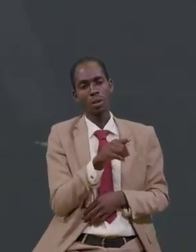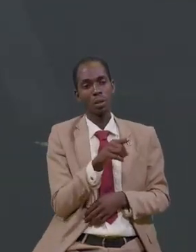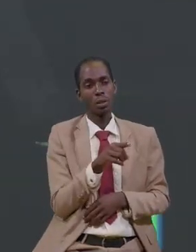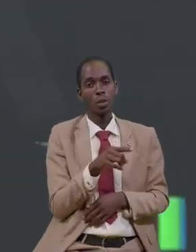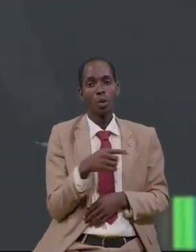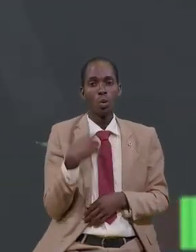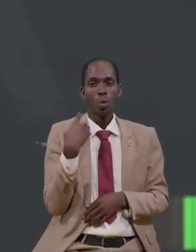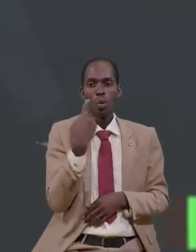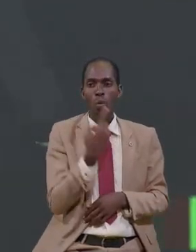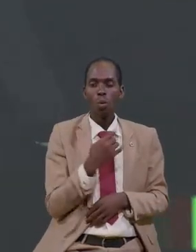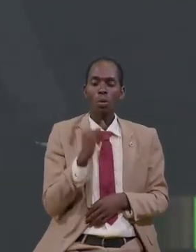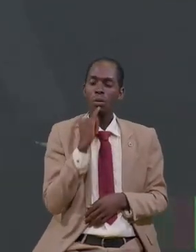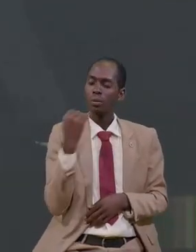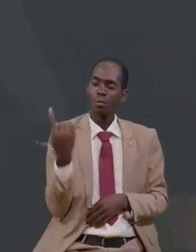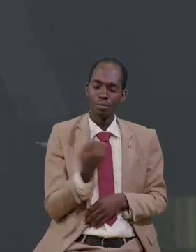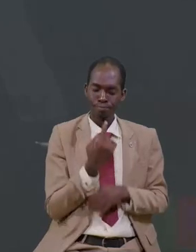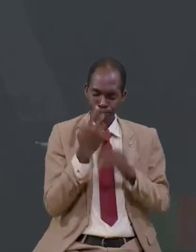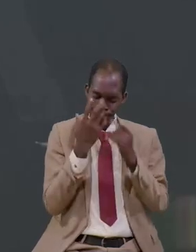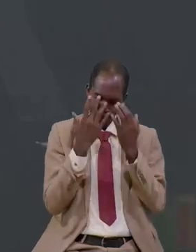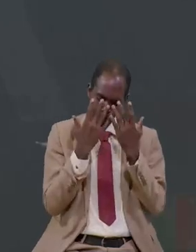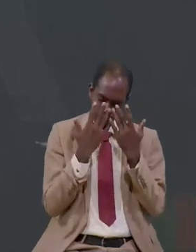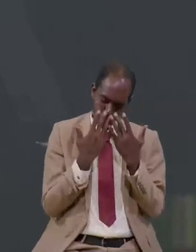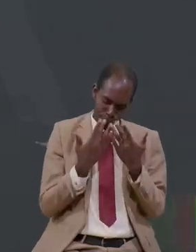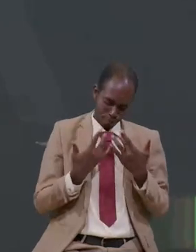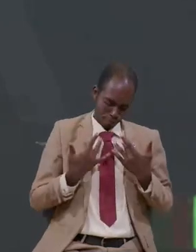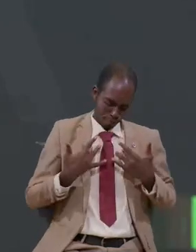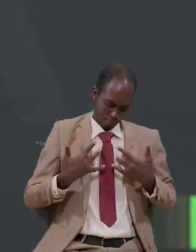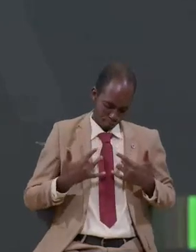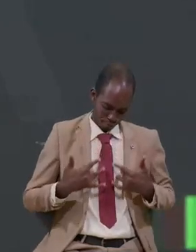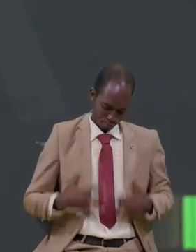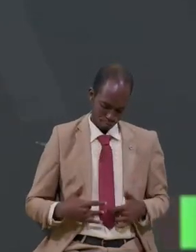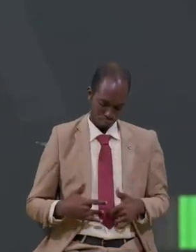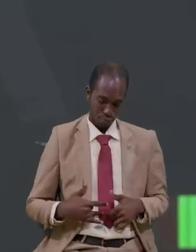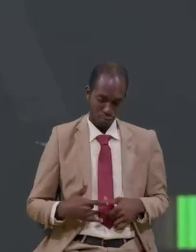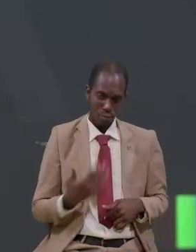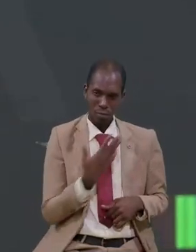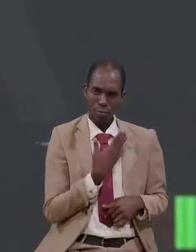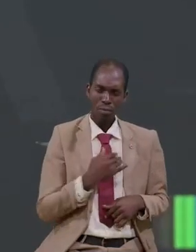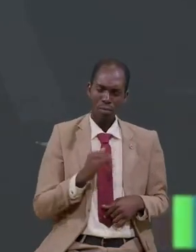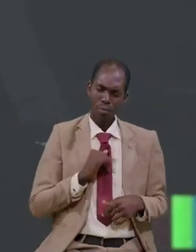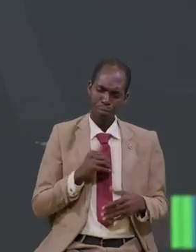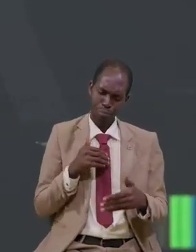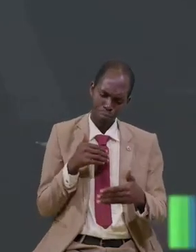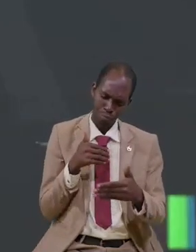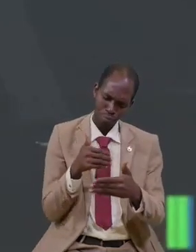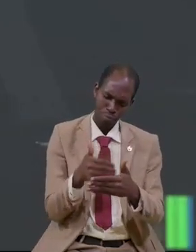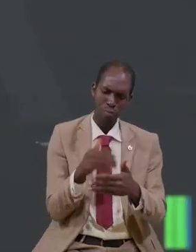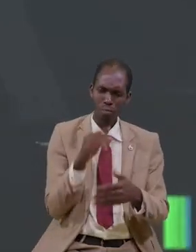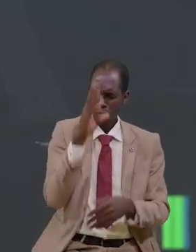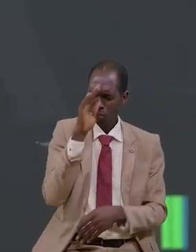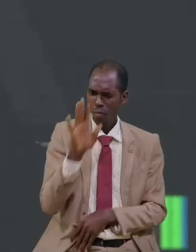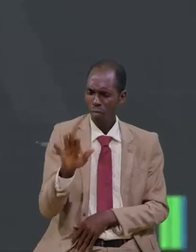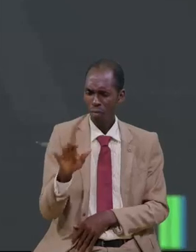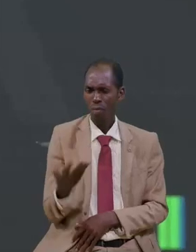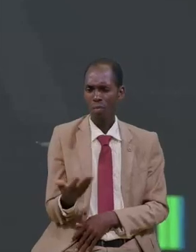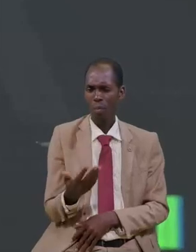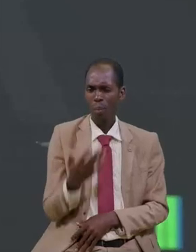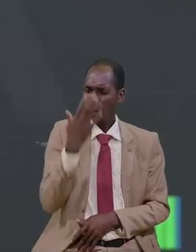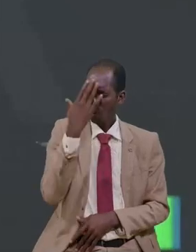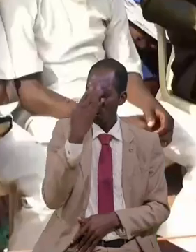toujours sombre, attristé, toujours triste. Et je me rapproche et je dis, pourquoi est-ce que tu